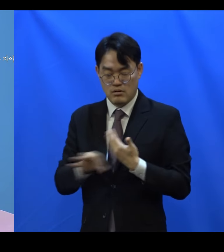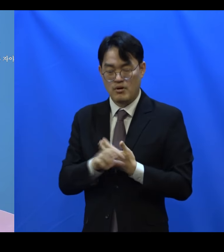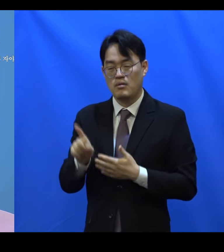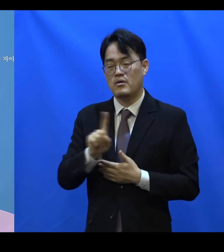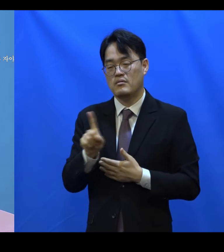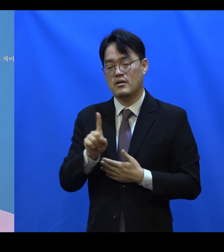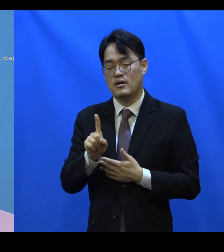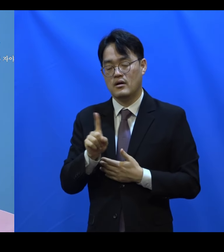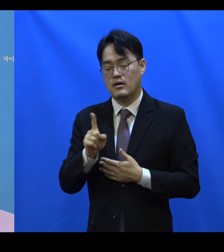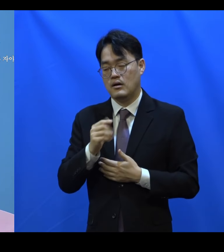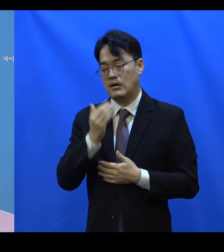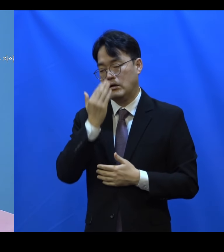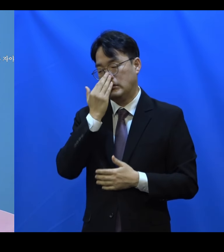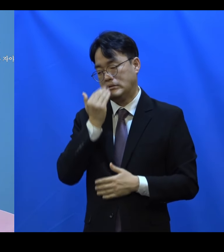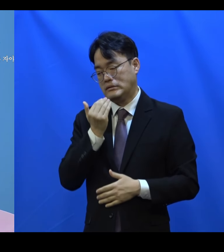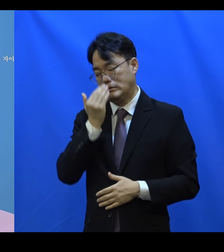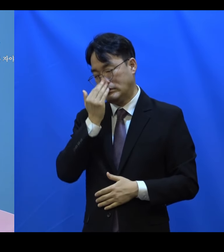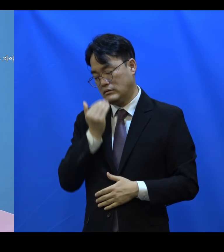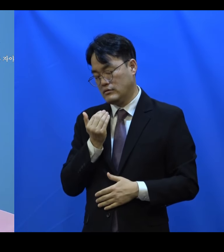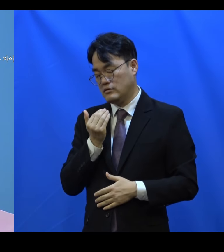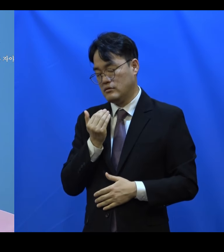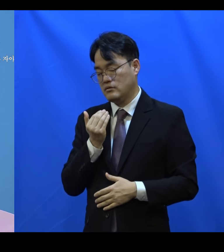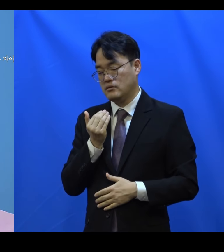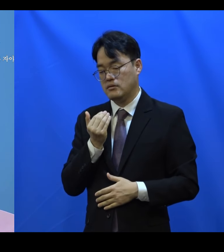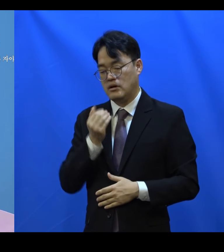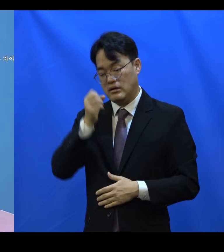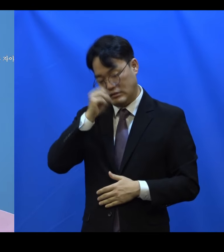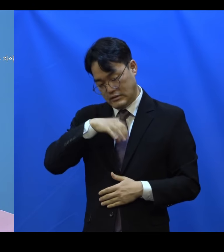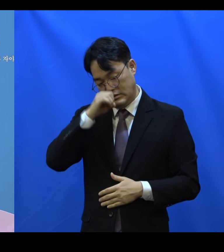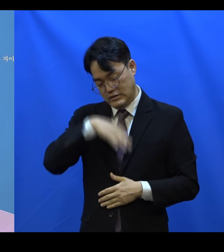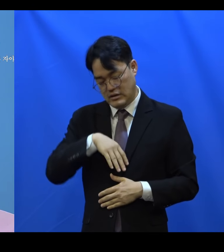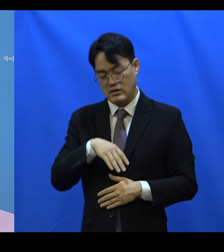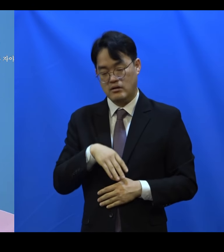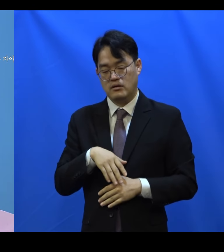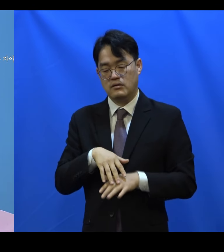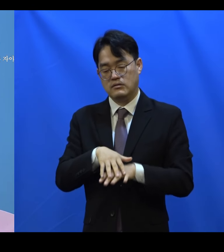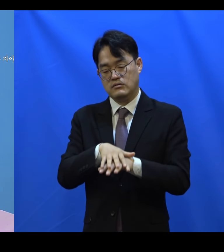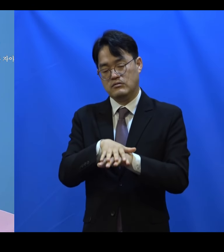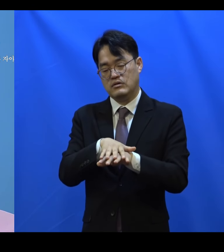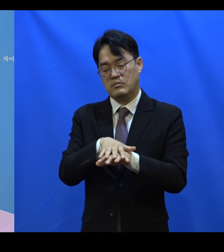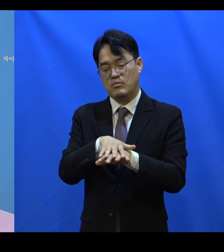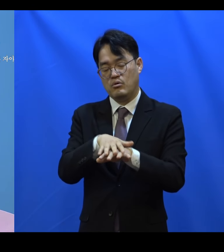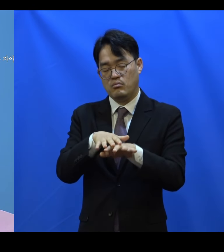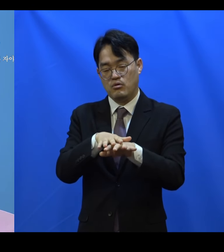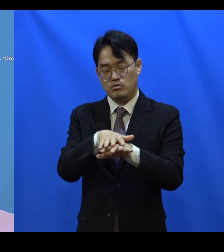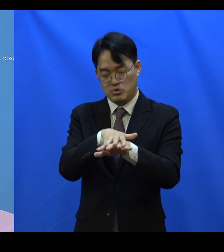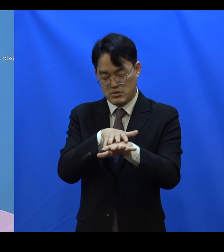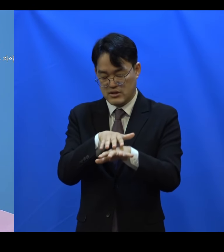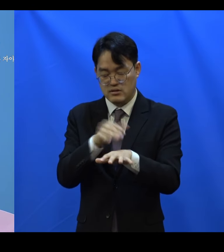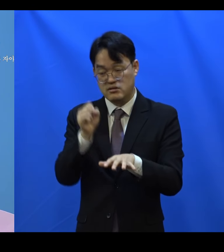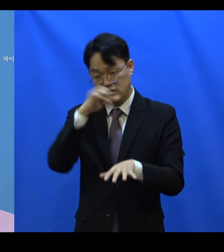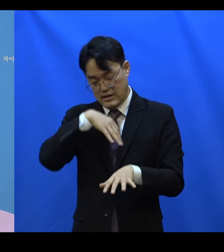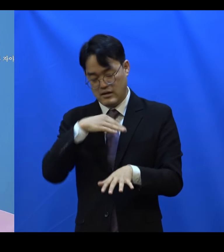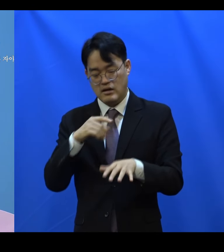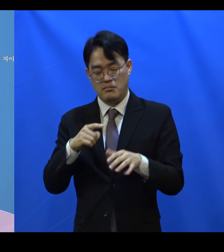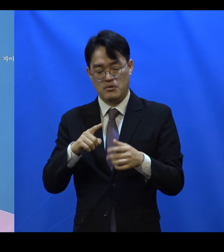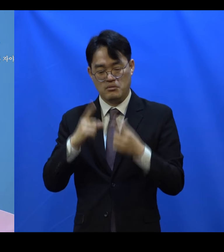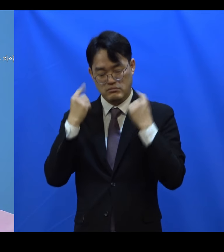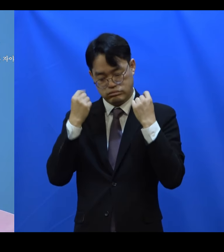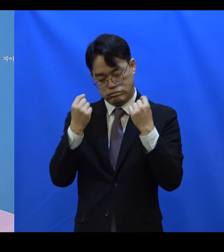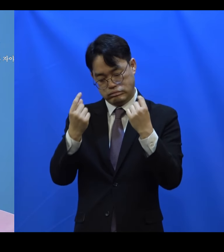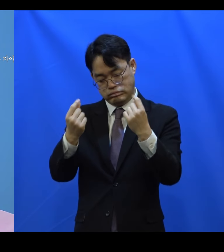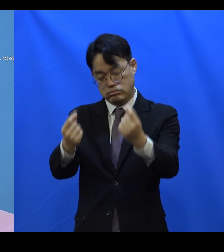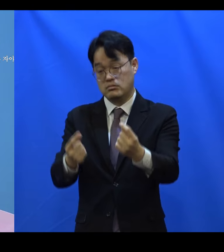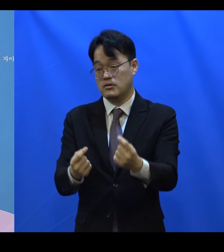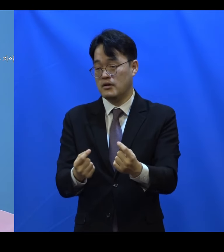신앙이 제도에만 익숙해지면 위험해집니다. 절기 가운데 아가서를 낭독함으로 절기의 식사가 마무리되는데,